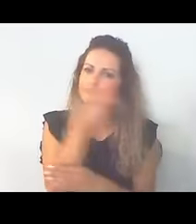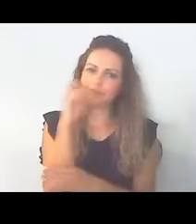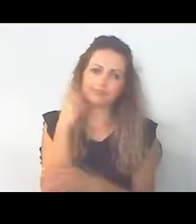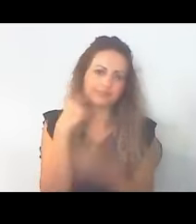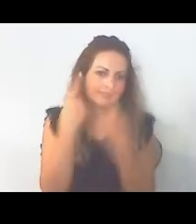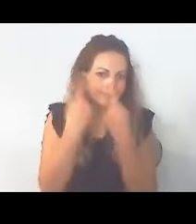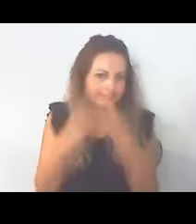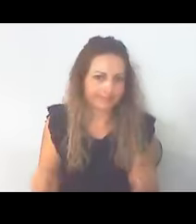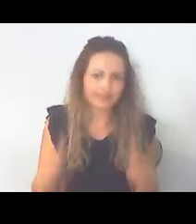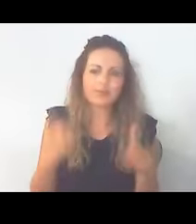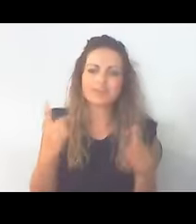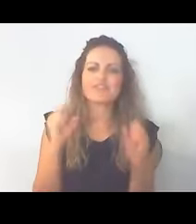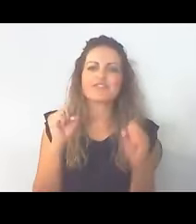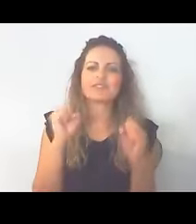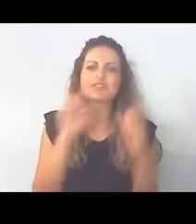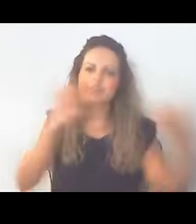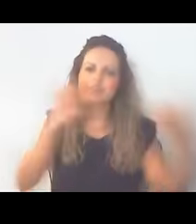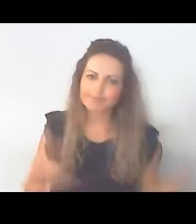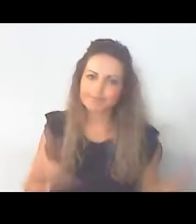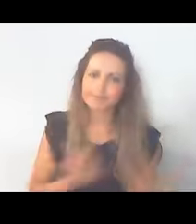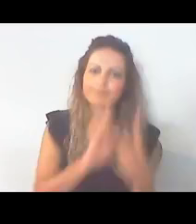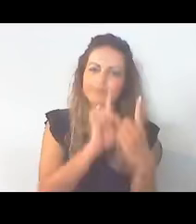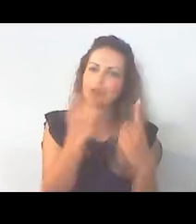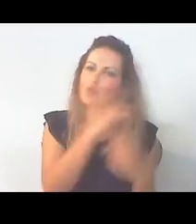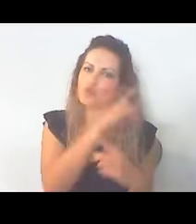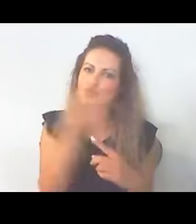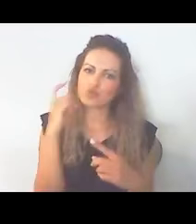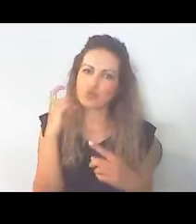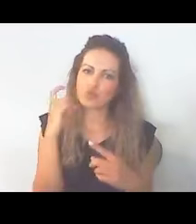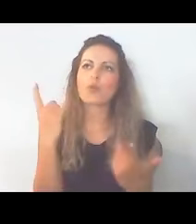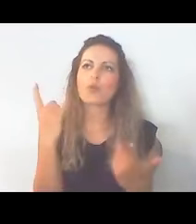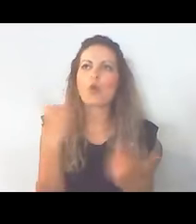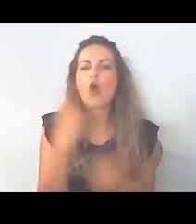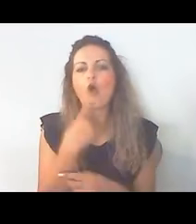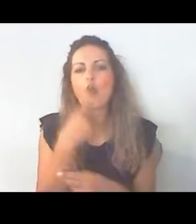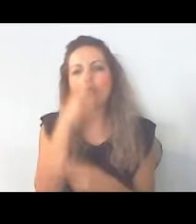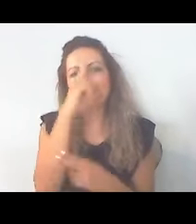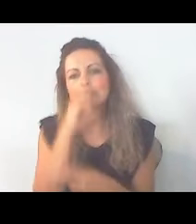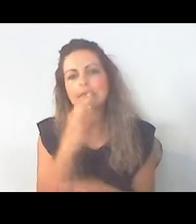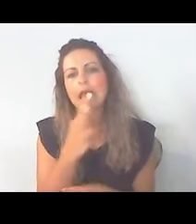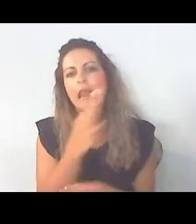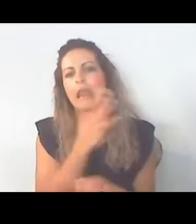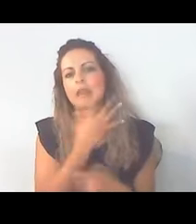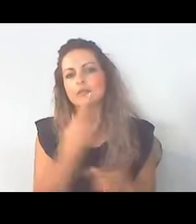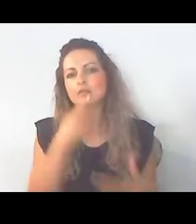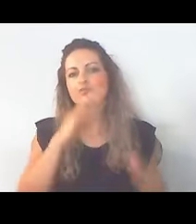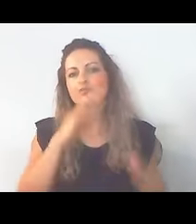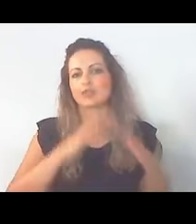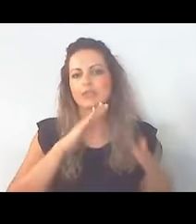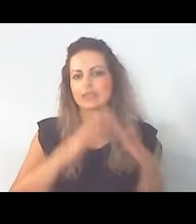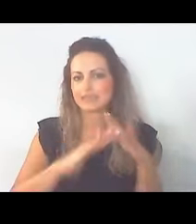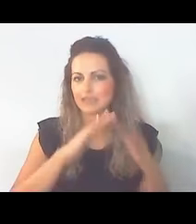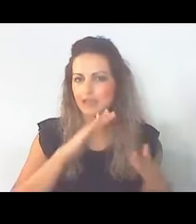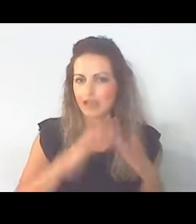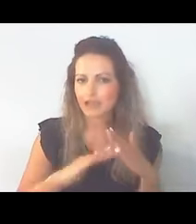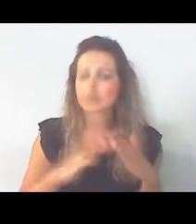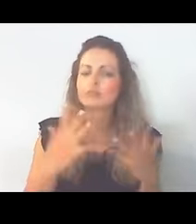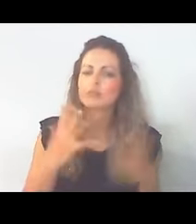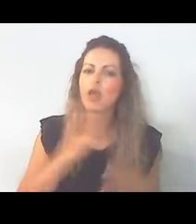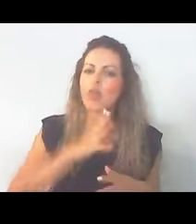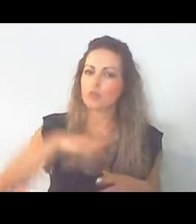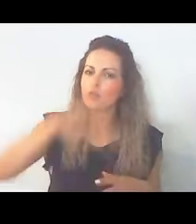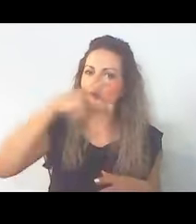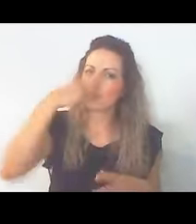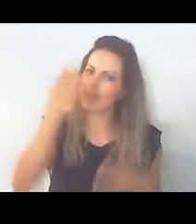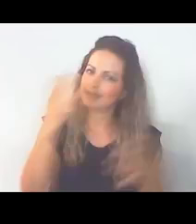φορές γίνεται πιο δύσκολη για αναγκαίους λόγους προστασίας της δημόσιας υγείας και των δικαιωμάτων των ανθρώπων. Αυτή η περίοδος